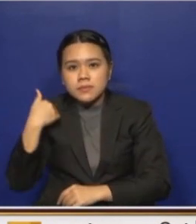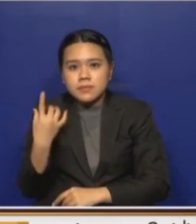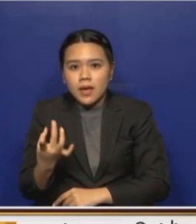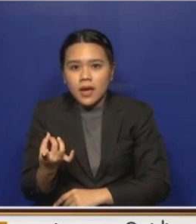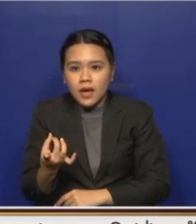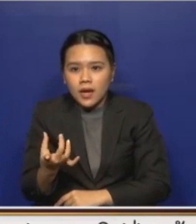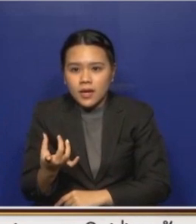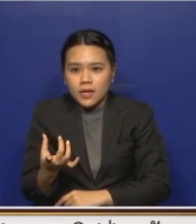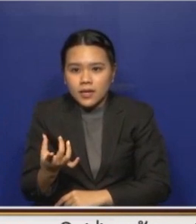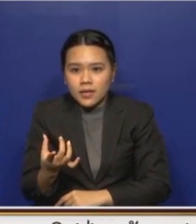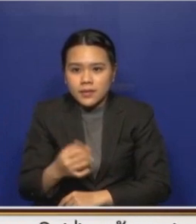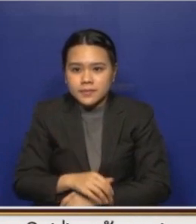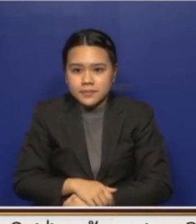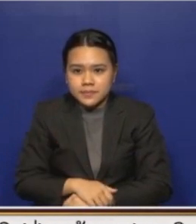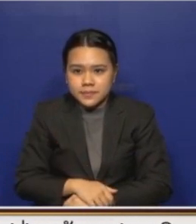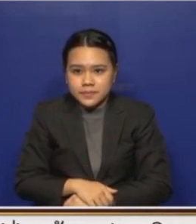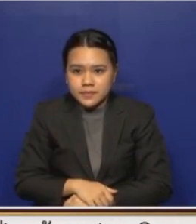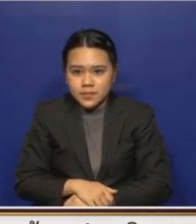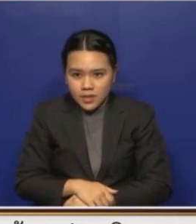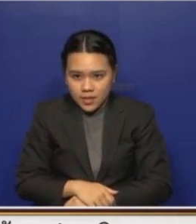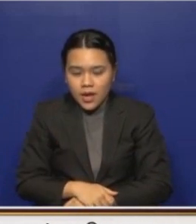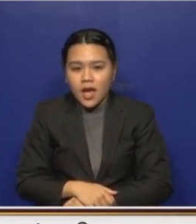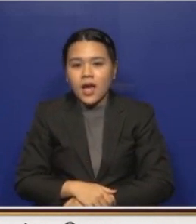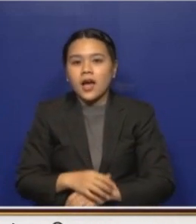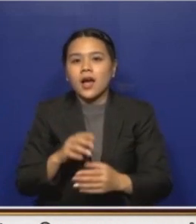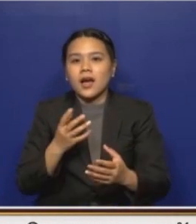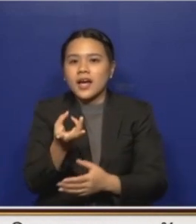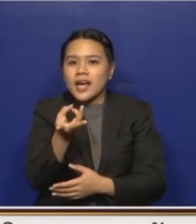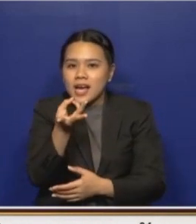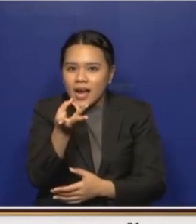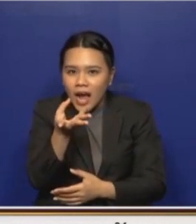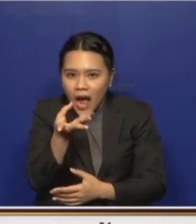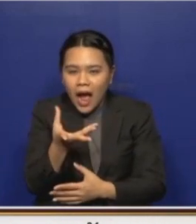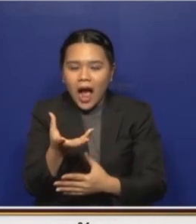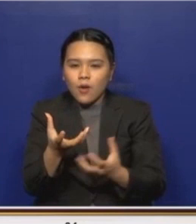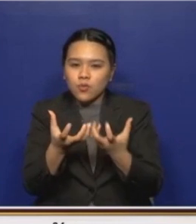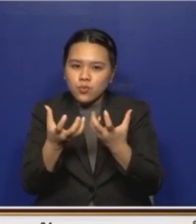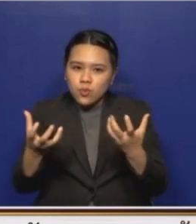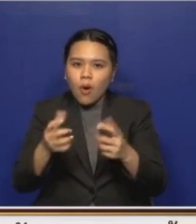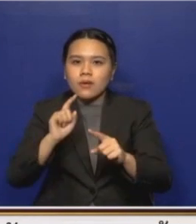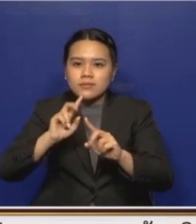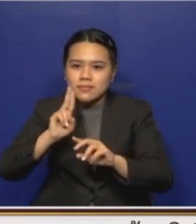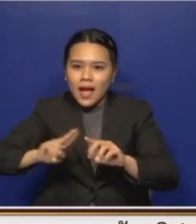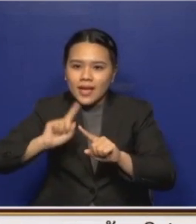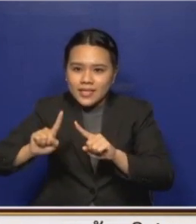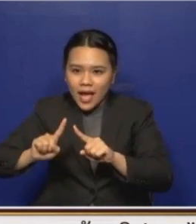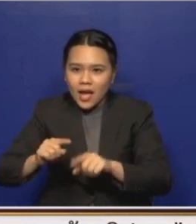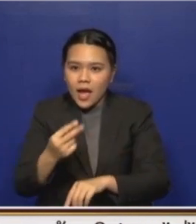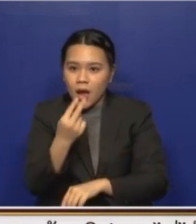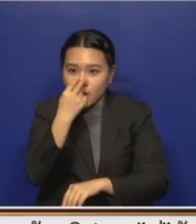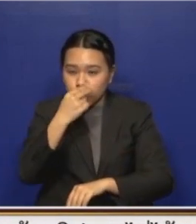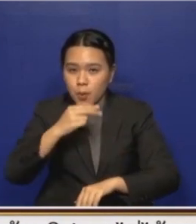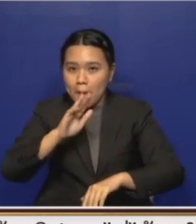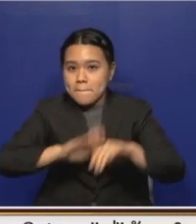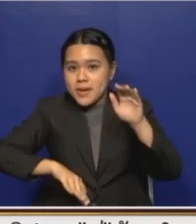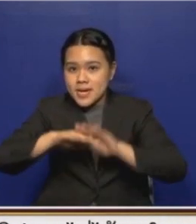ที่บาลานซ์กันเนี่ยที่ทวงดุลกันเนี่ยค่าแรงขึ้นไม่ได้ทำไมขึ้นไม่ได้เพราะเราโดนเวียดนามลาวเขมร